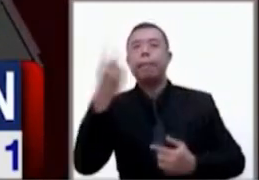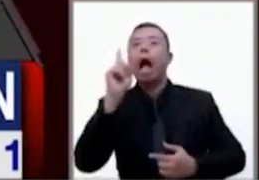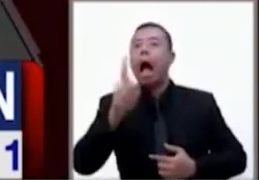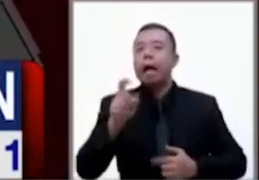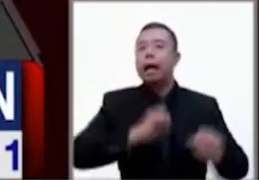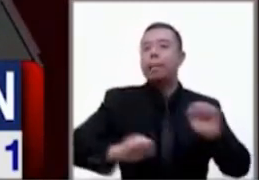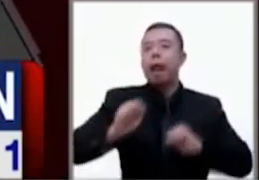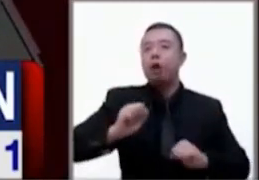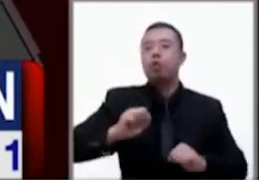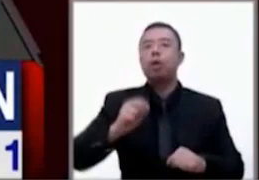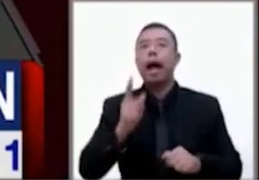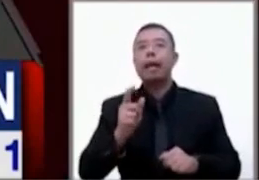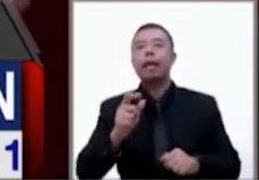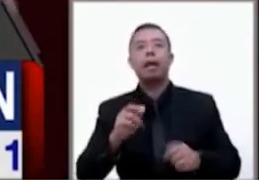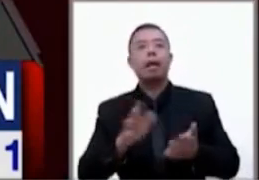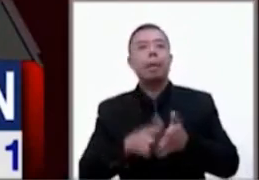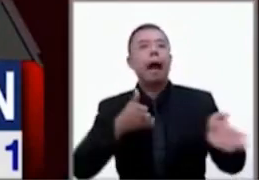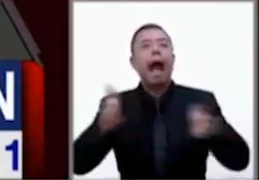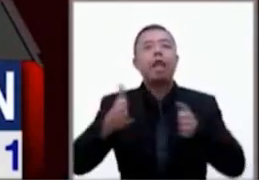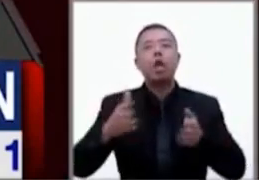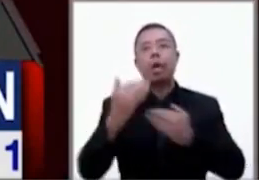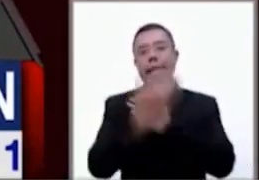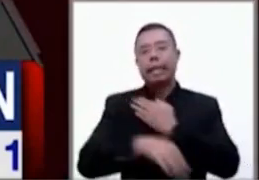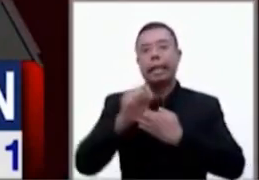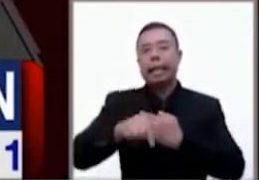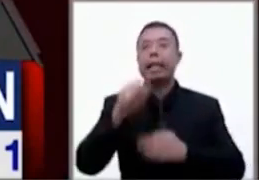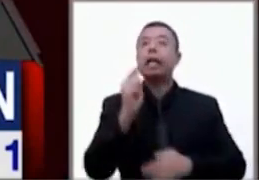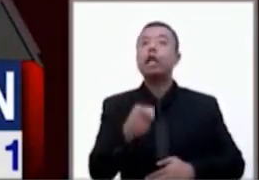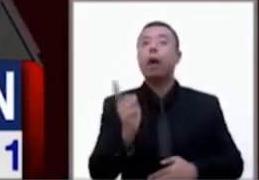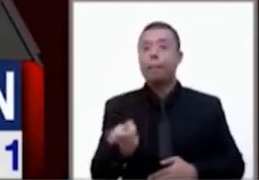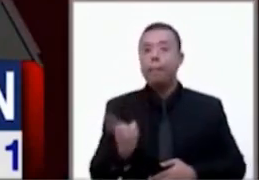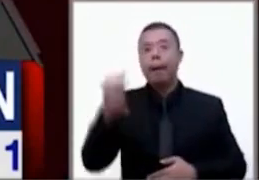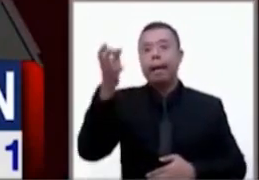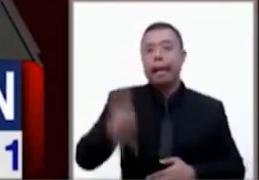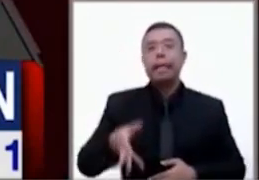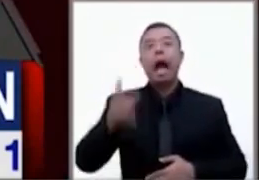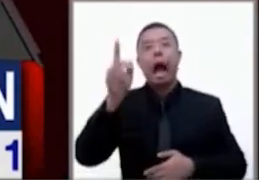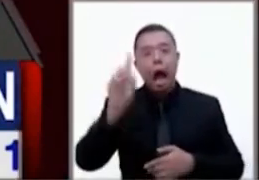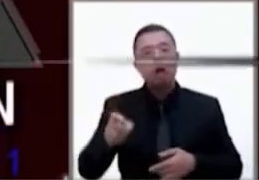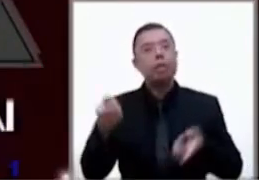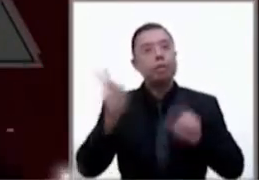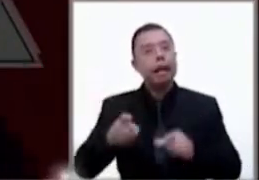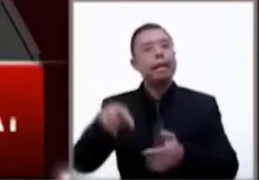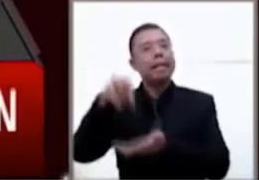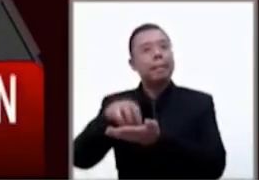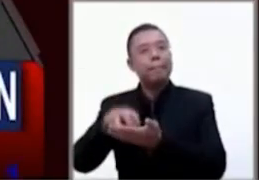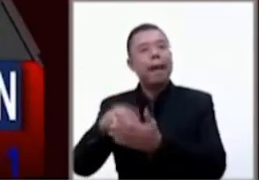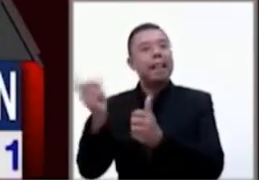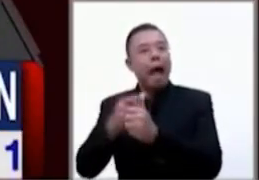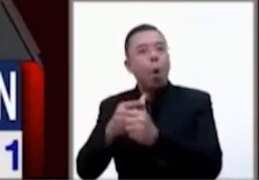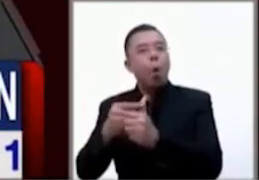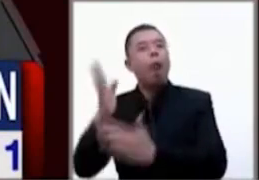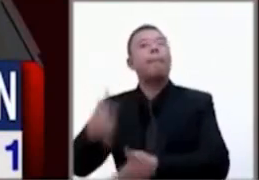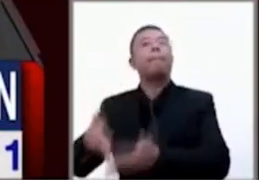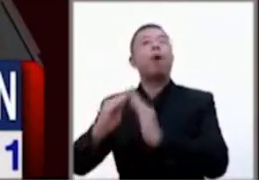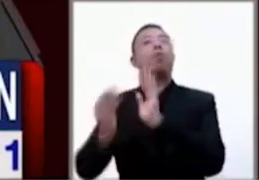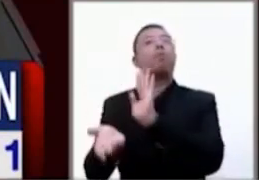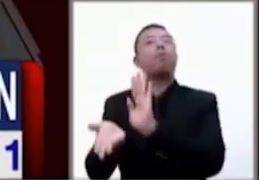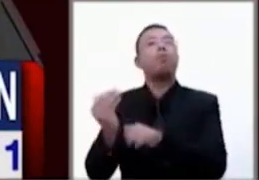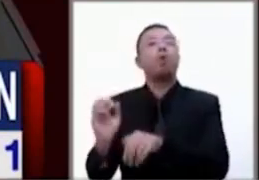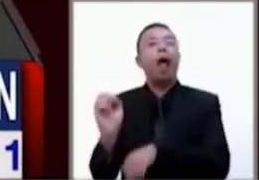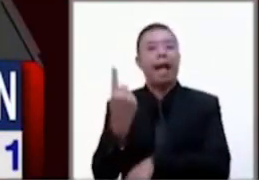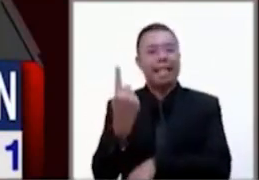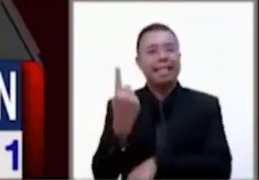pelaksana dari pemilik negeri ini. Oleh karena itu, desa harus menjadi titik tumpu pembangunan.